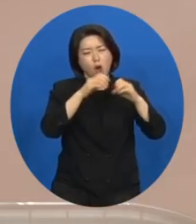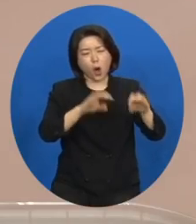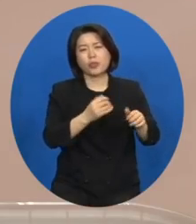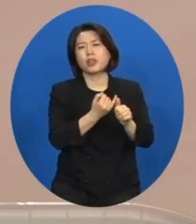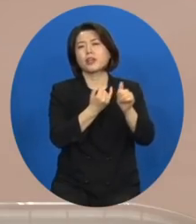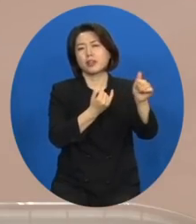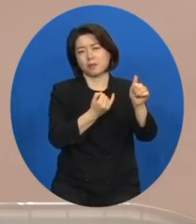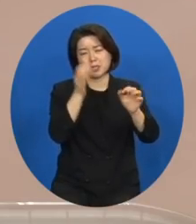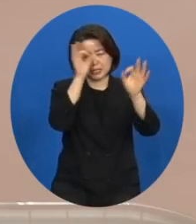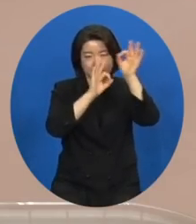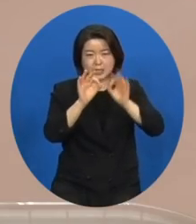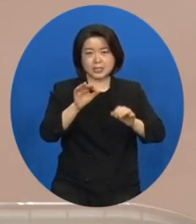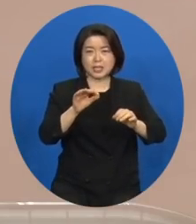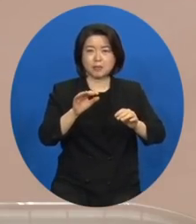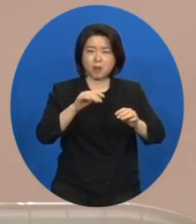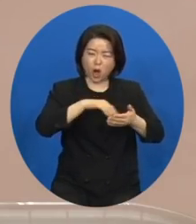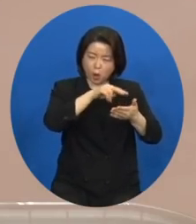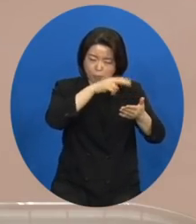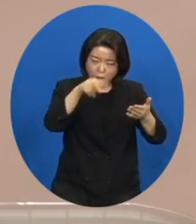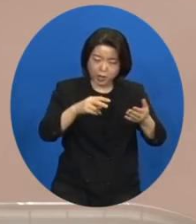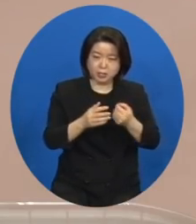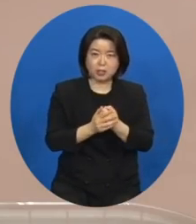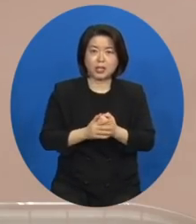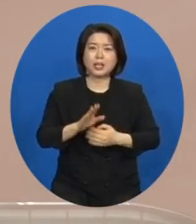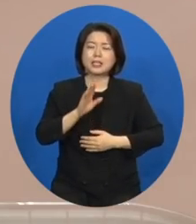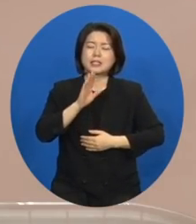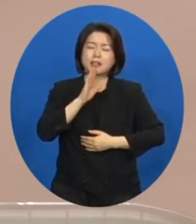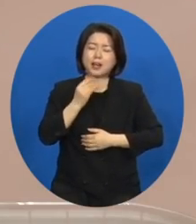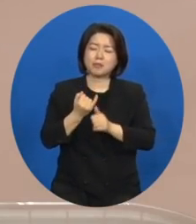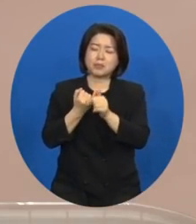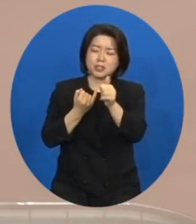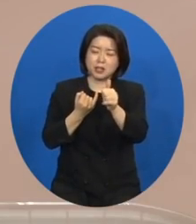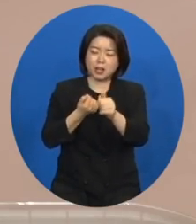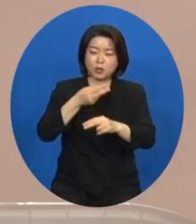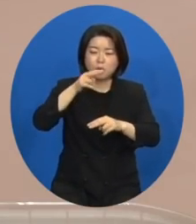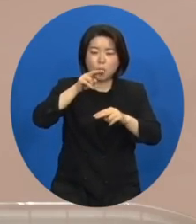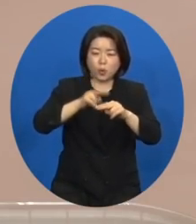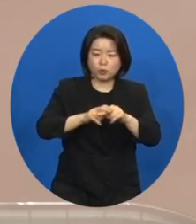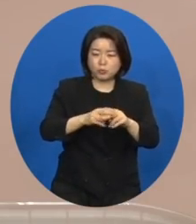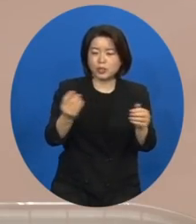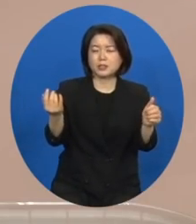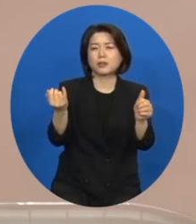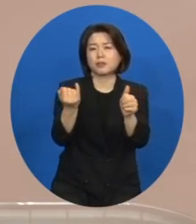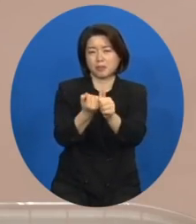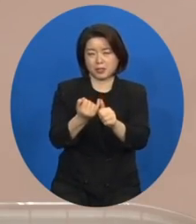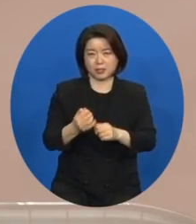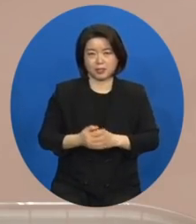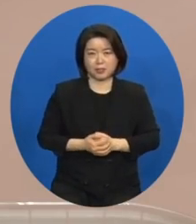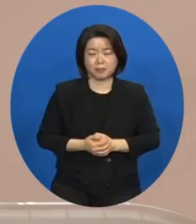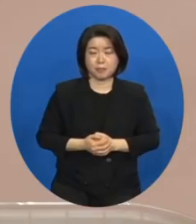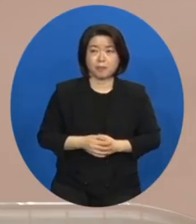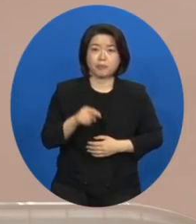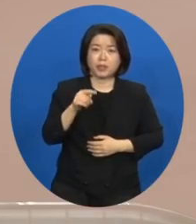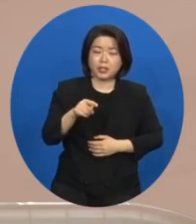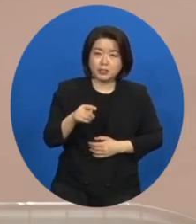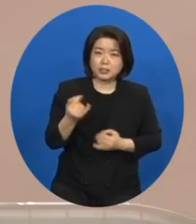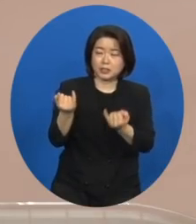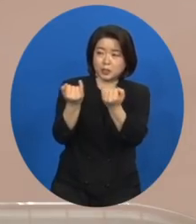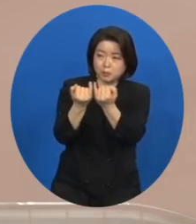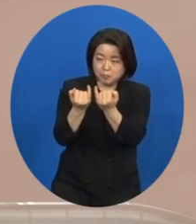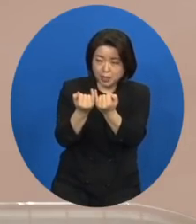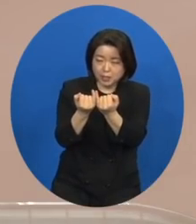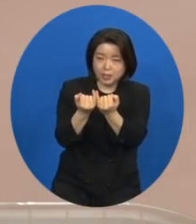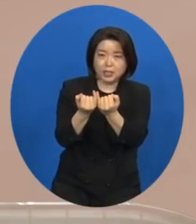팽이 신 주님을 우물가에 서 만나는 거죠 누구를 여 그 여인을 만난 것인데 또한 우리를